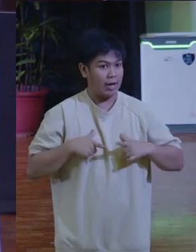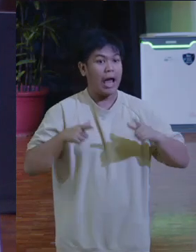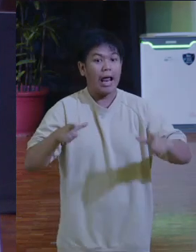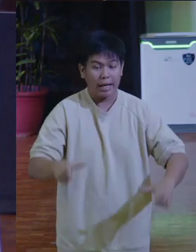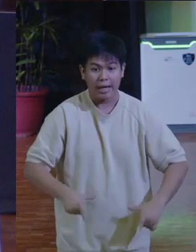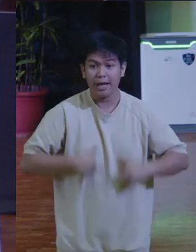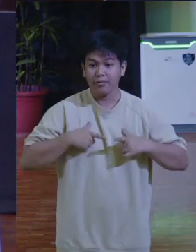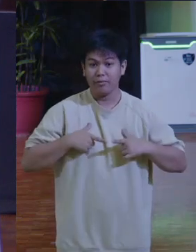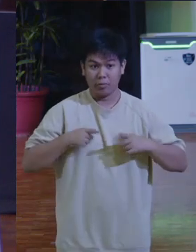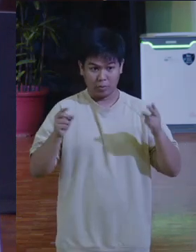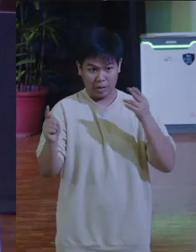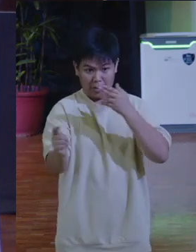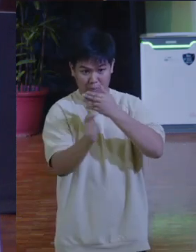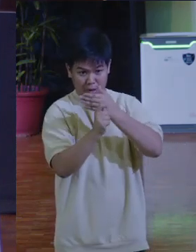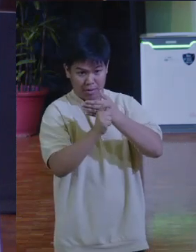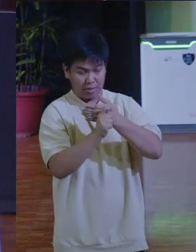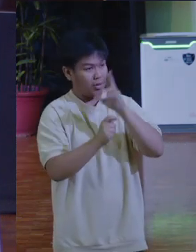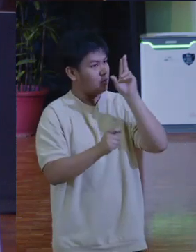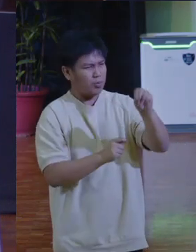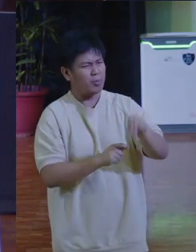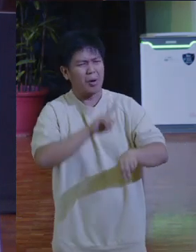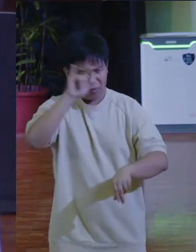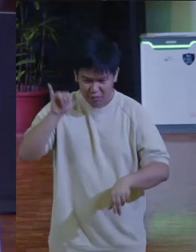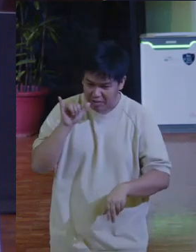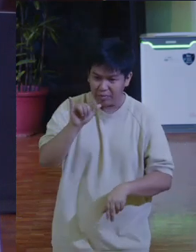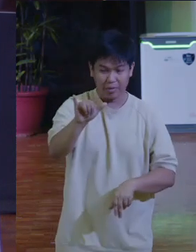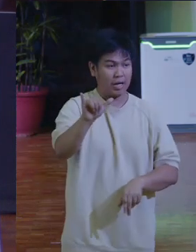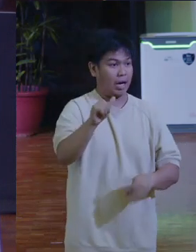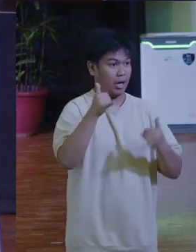hanggan. Tatalikuran niyo pa ba ito?